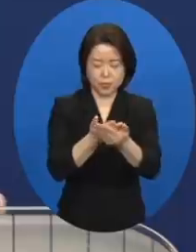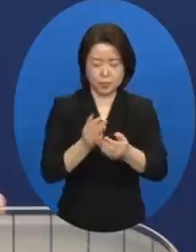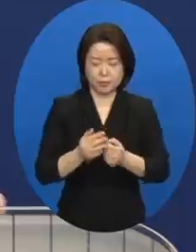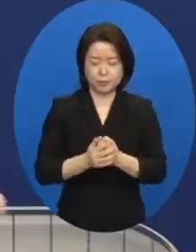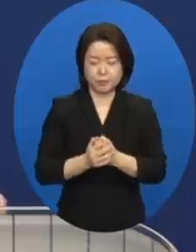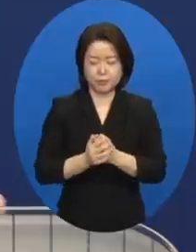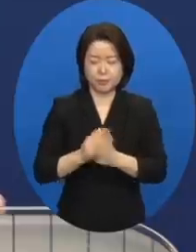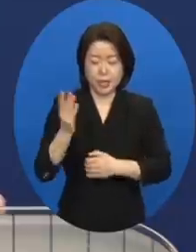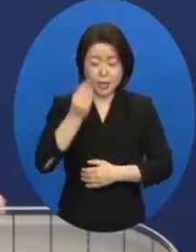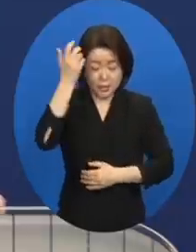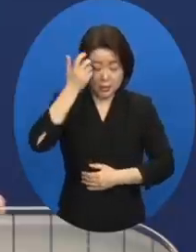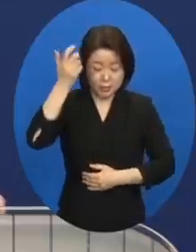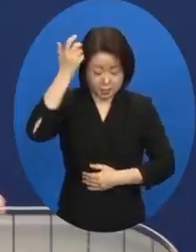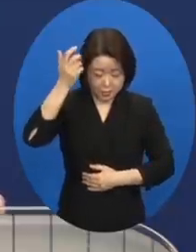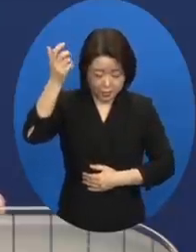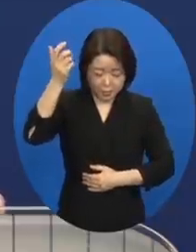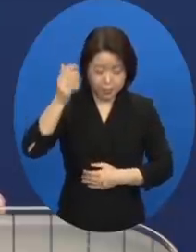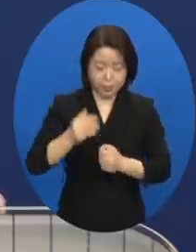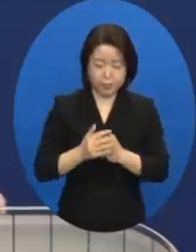성령님